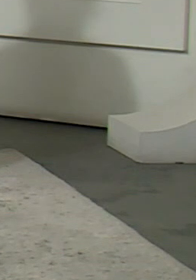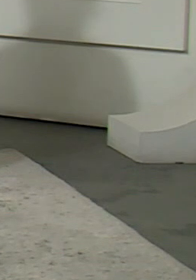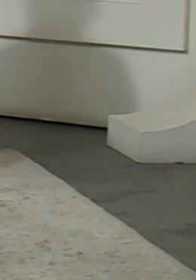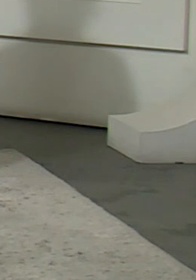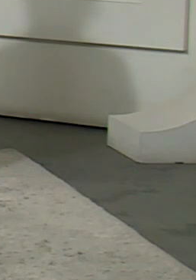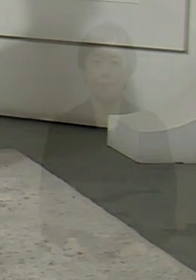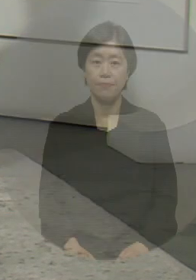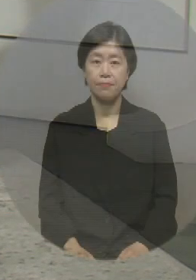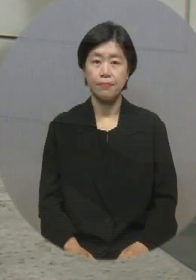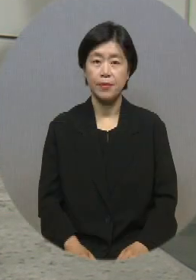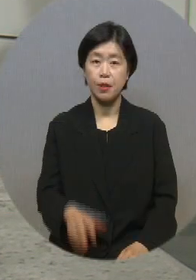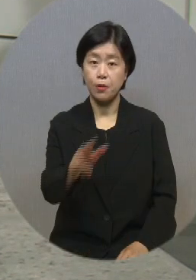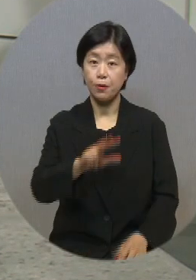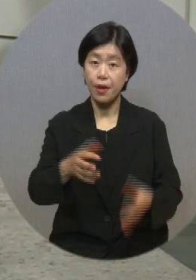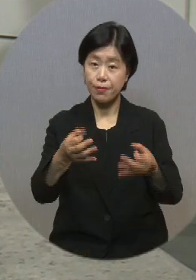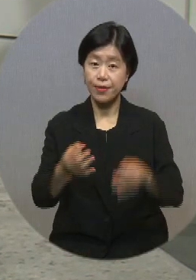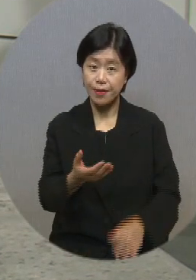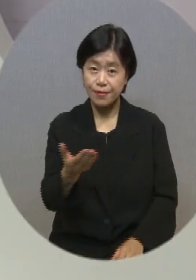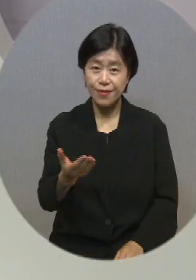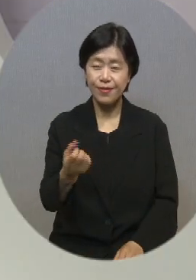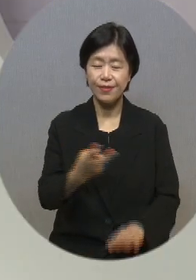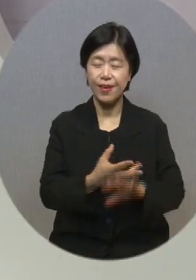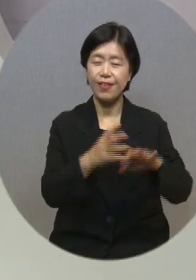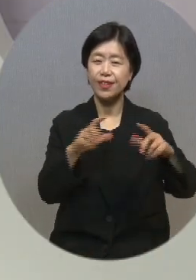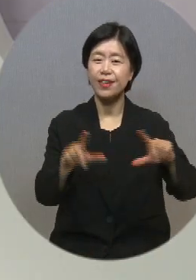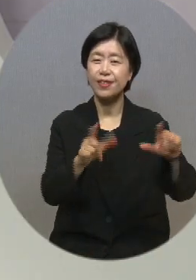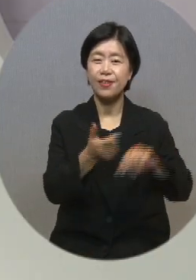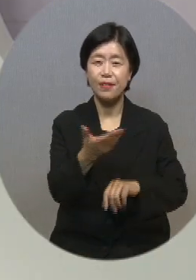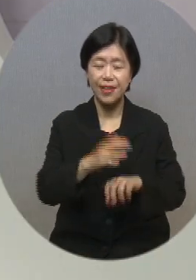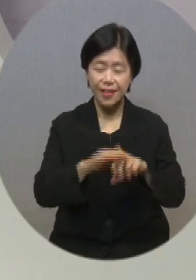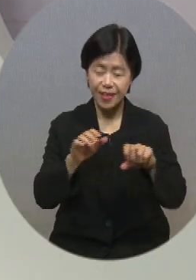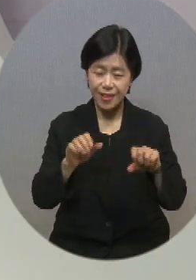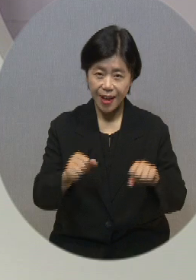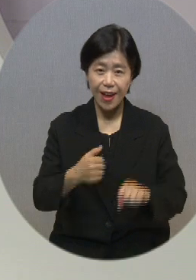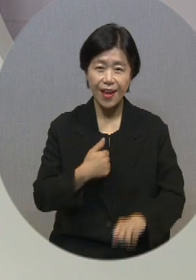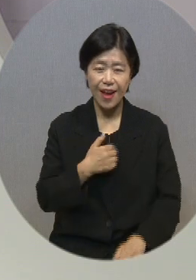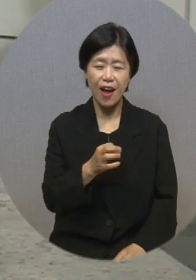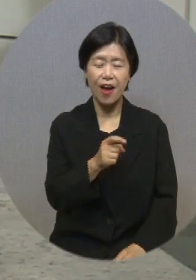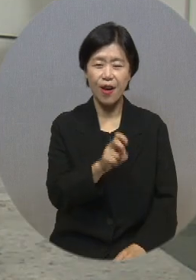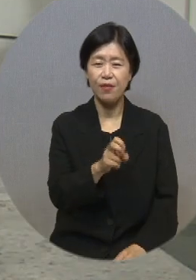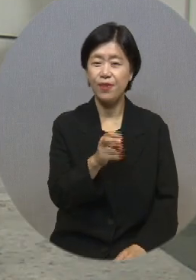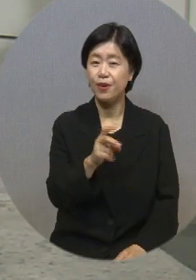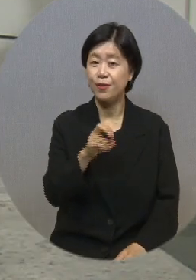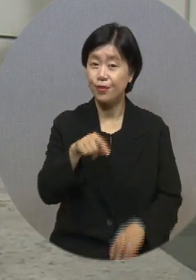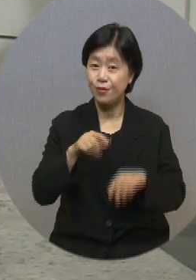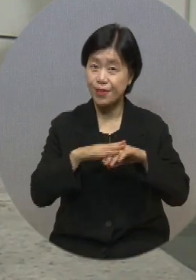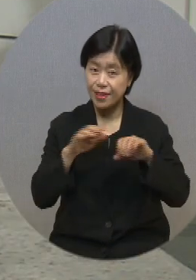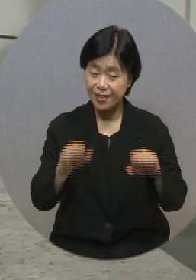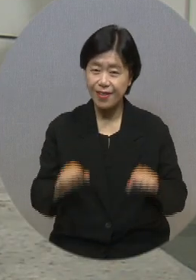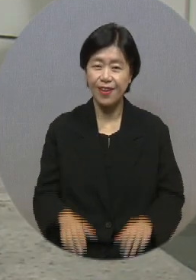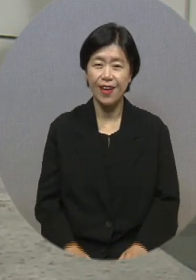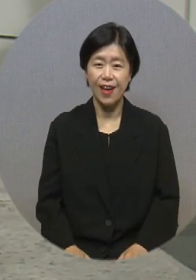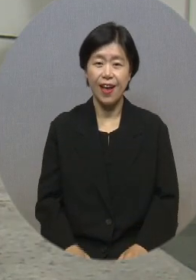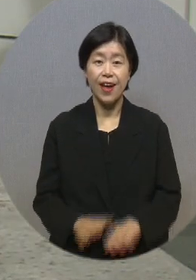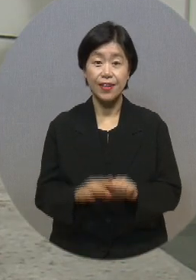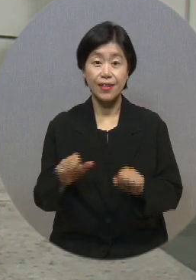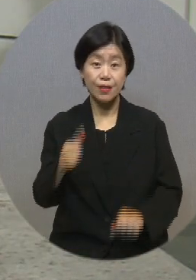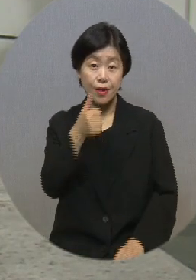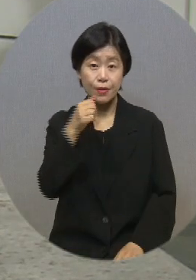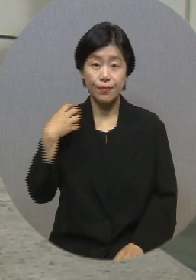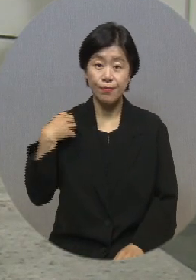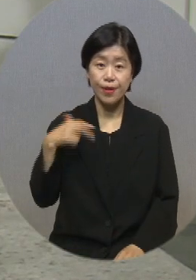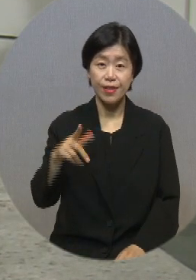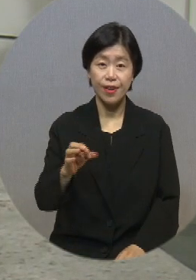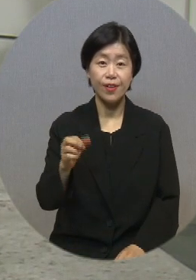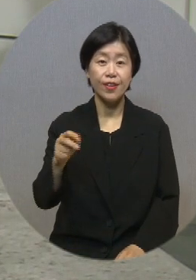전국에 계신 시청자 여러분, 해외에 계신 동포 여러분, 안녕하십니까? 개그맨 엄영수입니다. 인사드리겠습니다. 반갑습니다. 네, 안녕하세요. MC 겸 가수